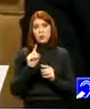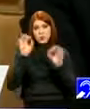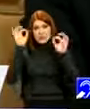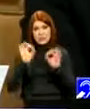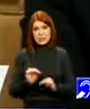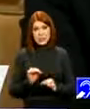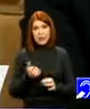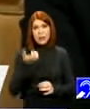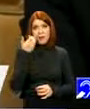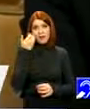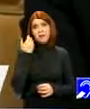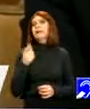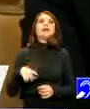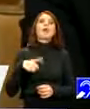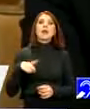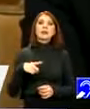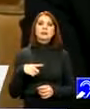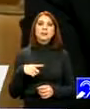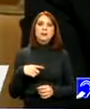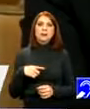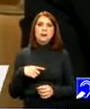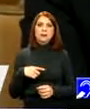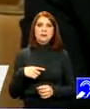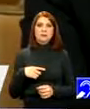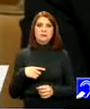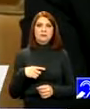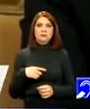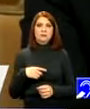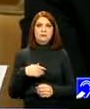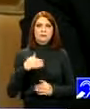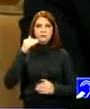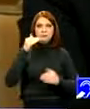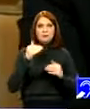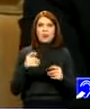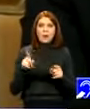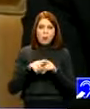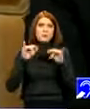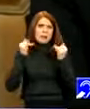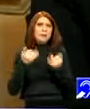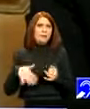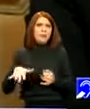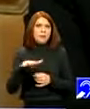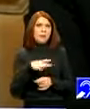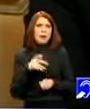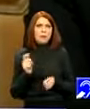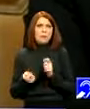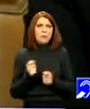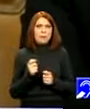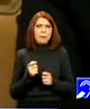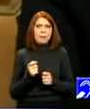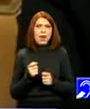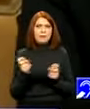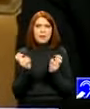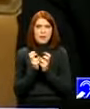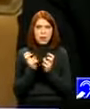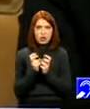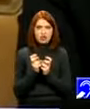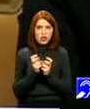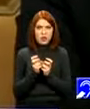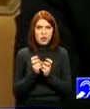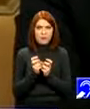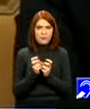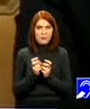lor când există speculații Cum se întâmplă în acest moment în zona de energie